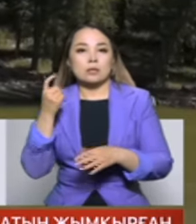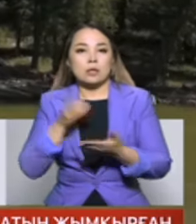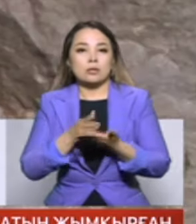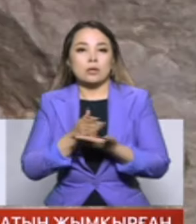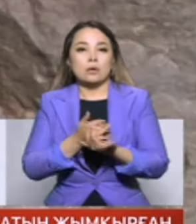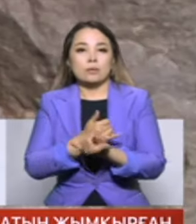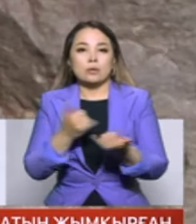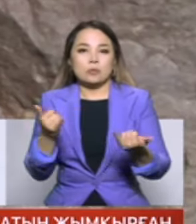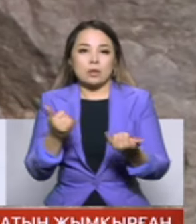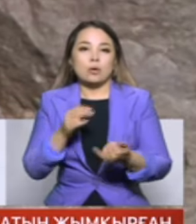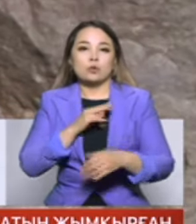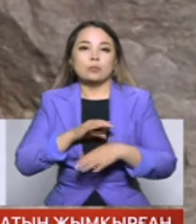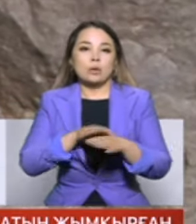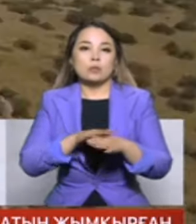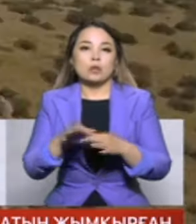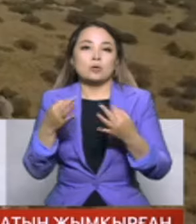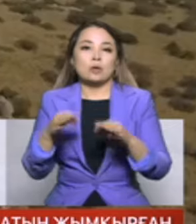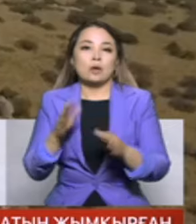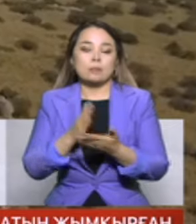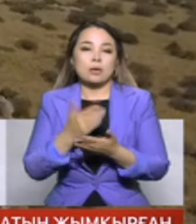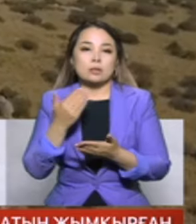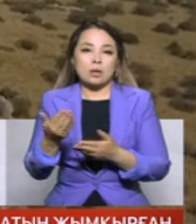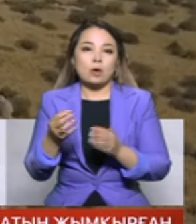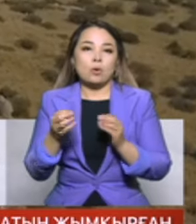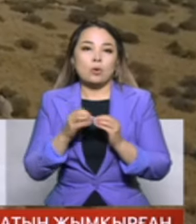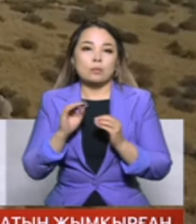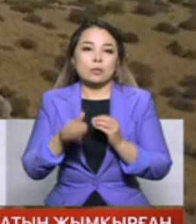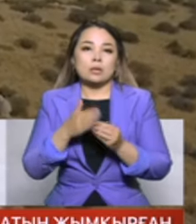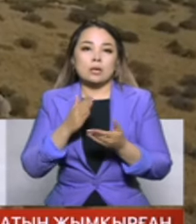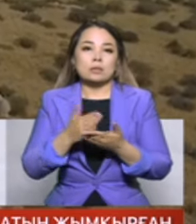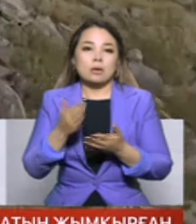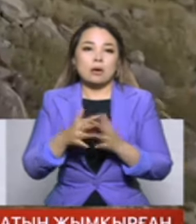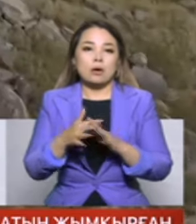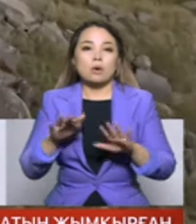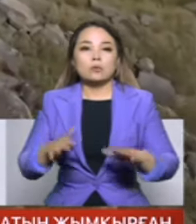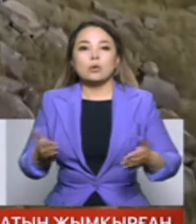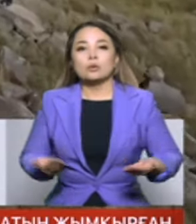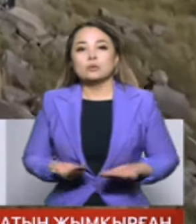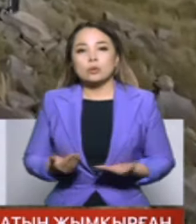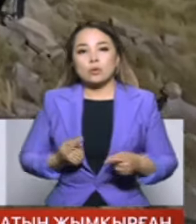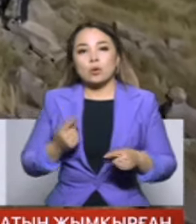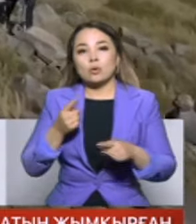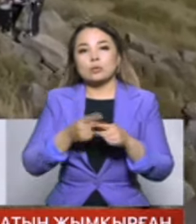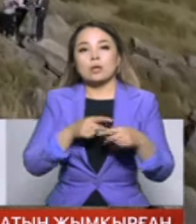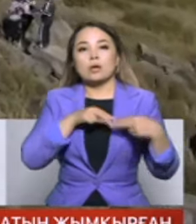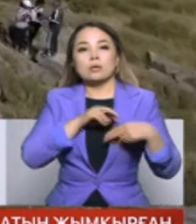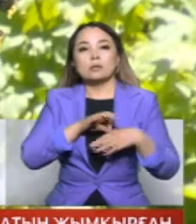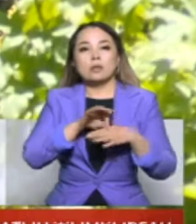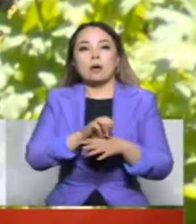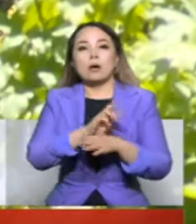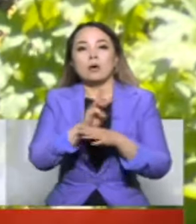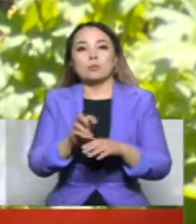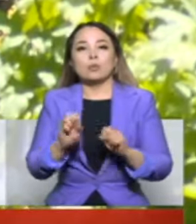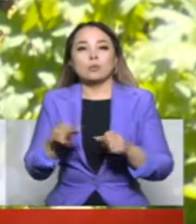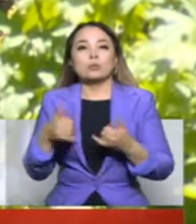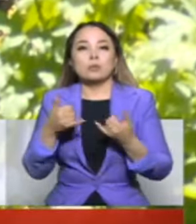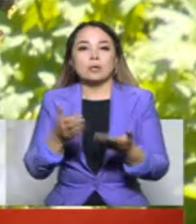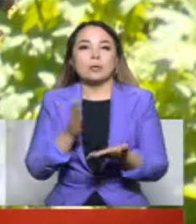агротуризммен айналысуға рұқсат беру көзделген. Бұл 10 000-нан астам ауыл тұрғынын қосымша еңбекпен қамтуға мүмкіндік береді.